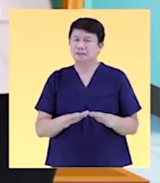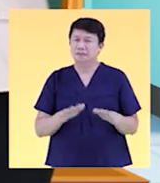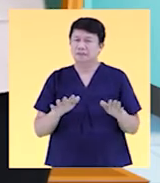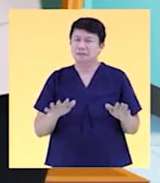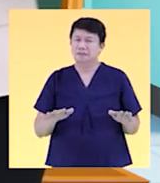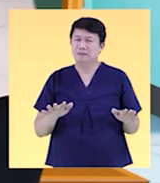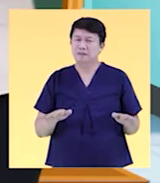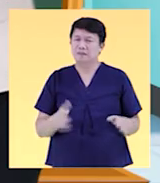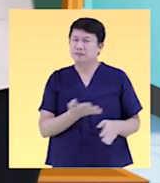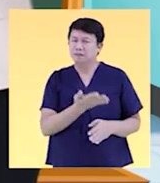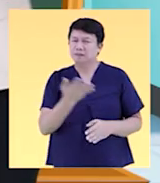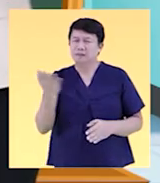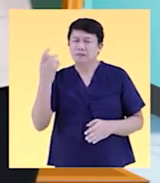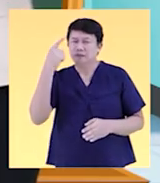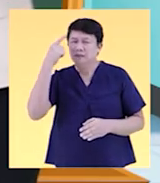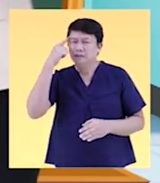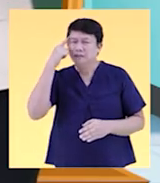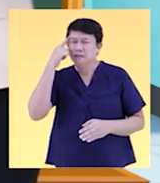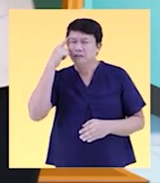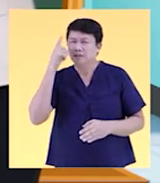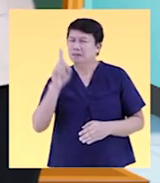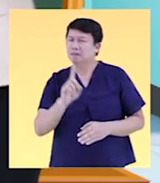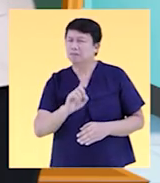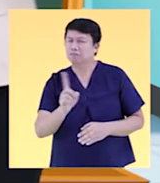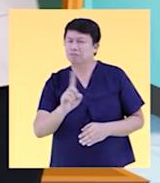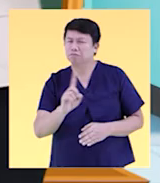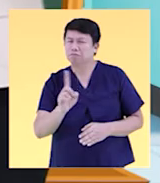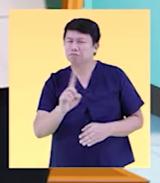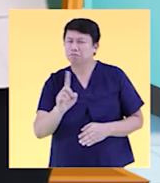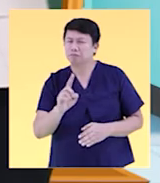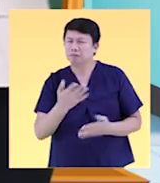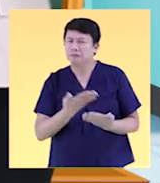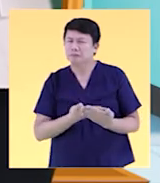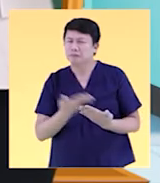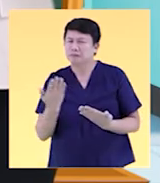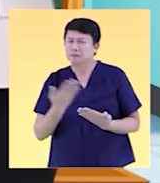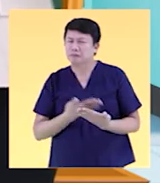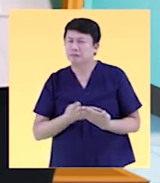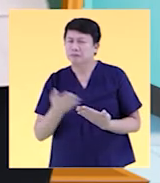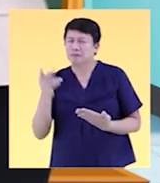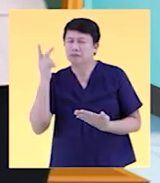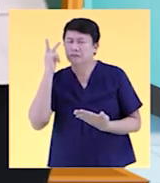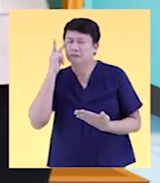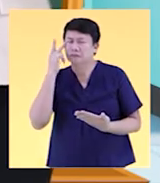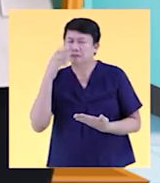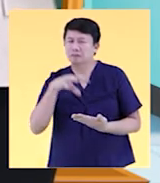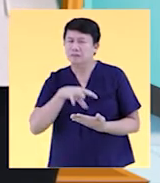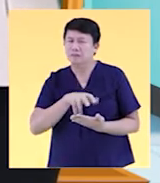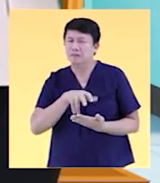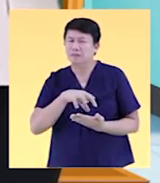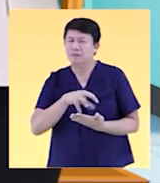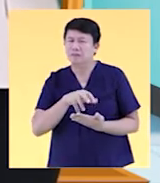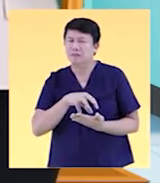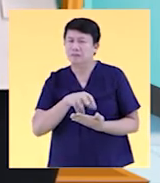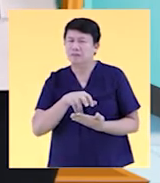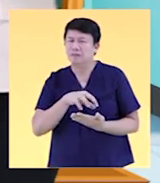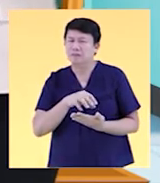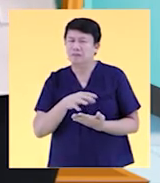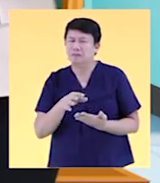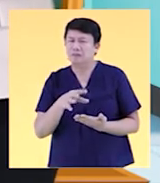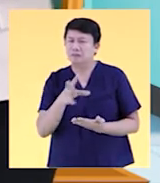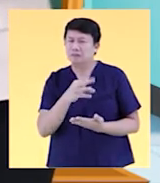Kids, kayo naman ang mag-isip kung ano pa ang mabibili ni Kobe maliban sa gulaman at sandwich sa